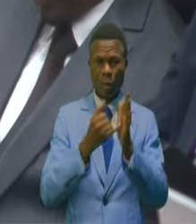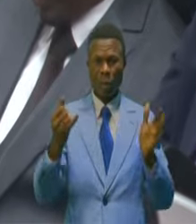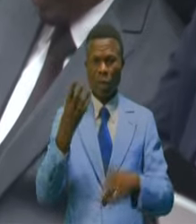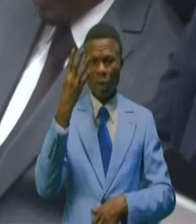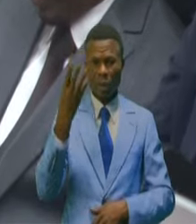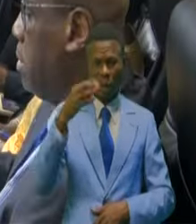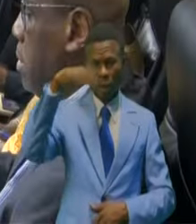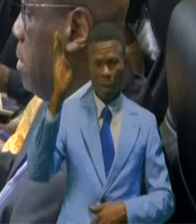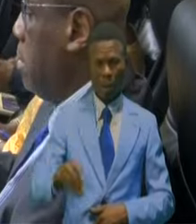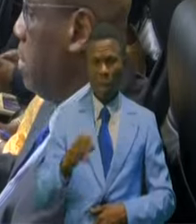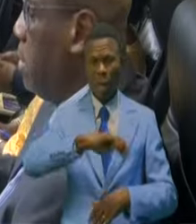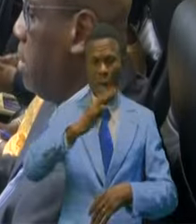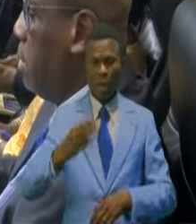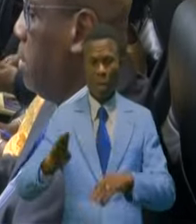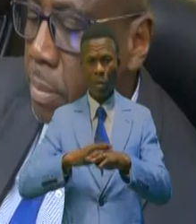109,64%, du Maniema